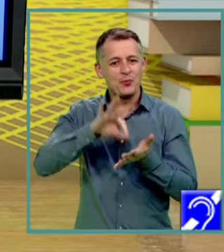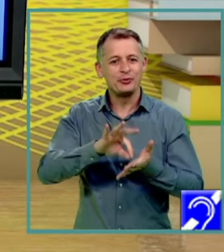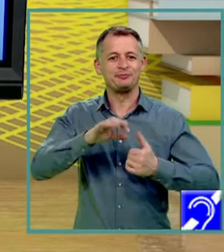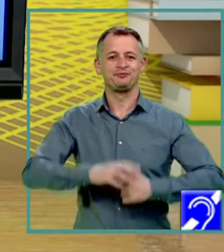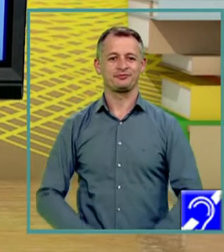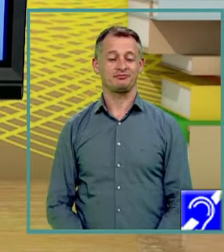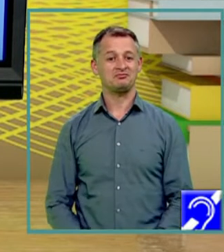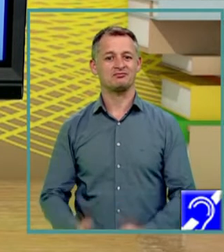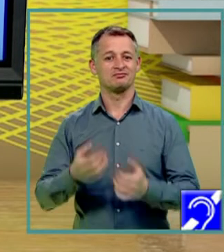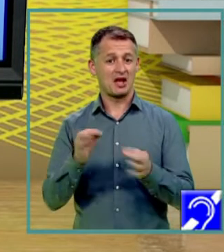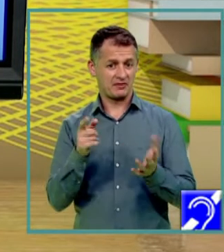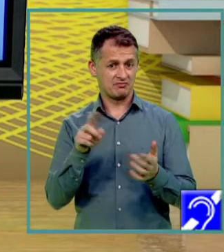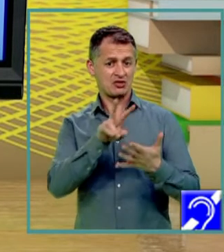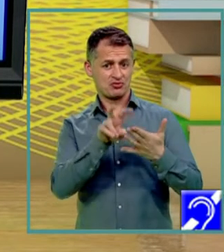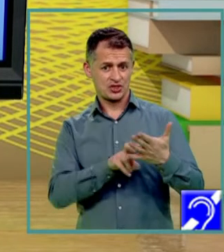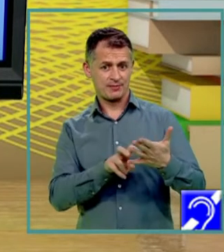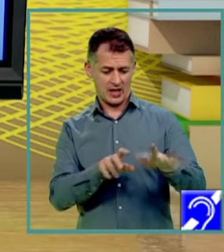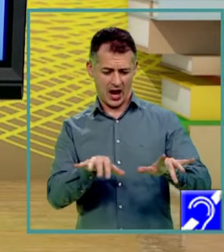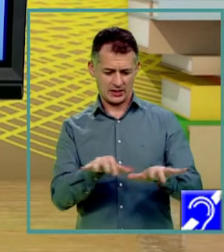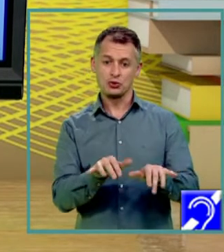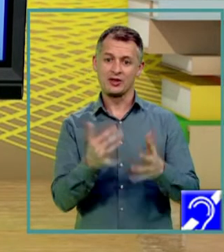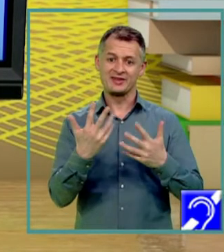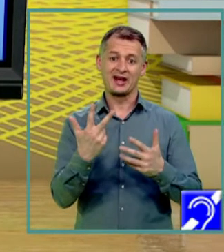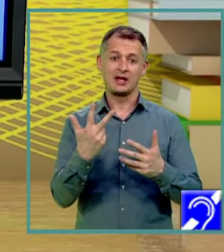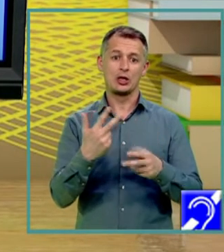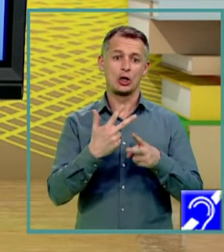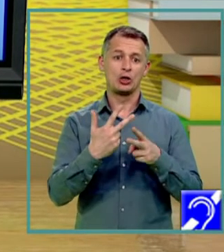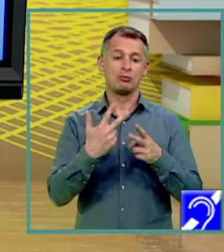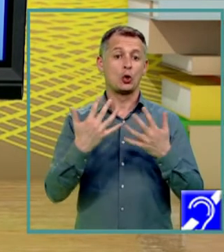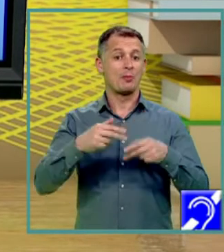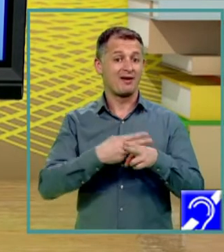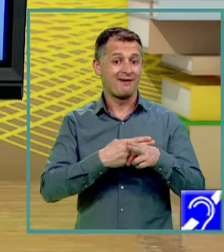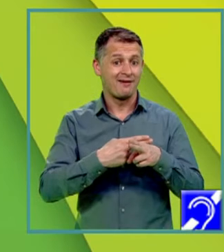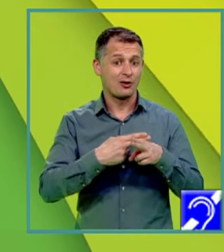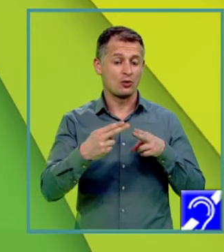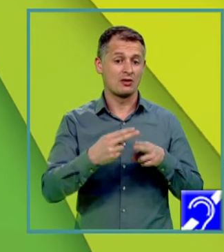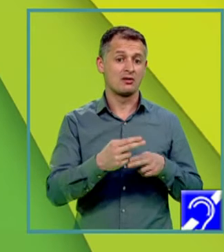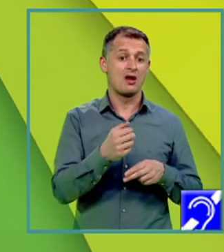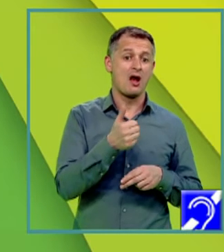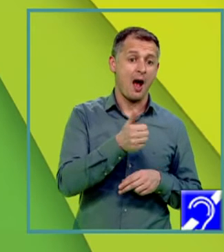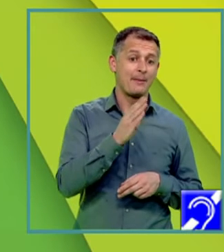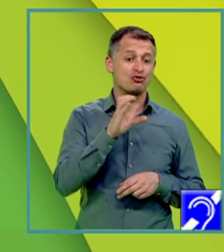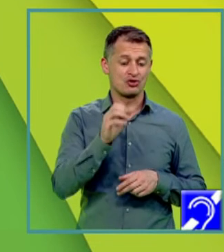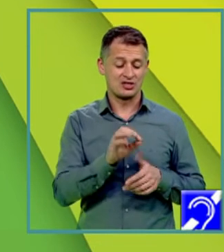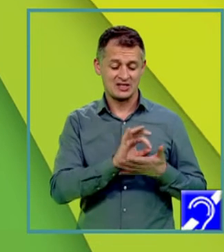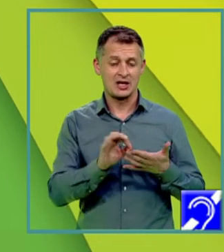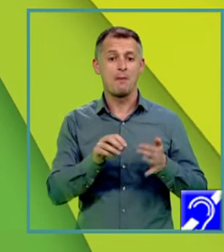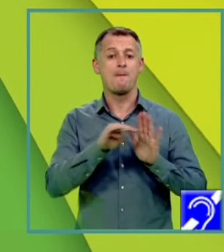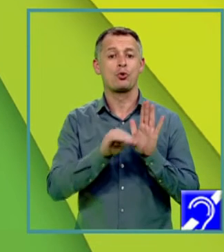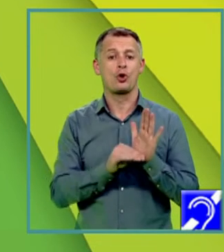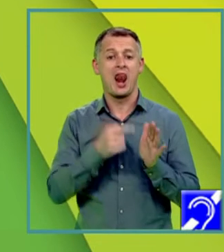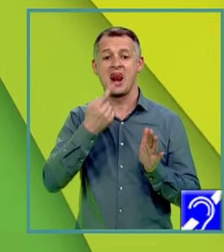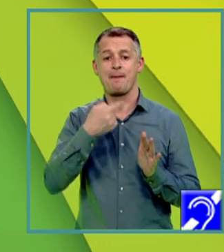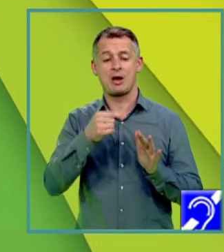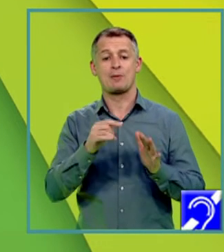ar fi să citim de la tastatură trei numere naturale nenule a b și c și să scriem un program în limbajul de programare